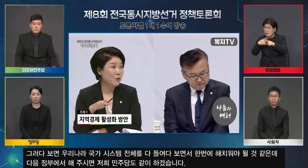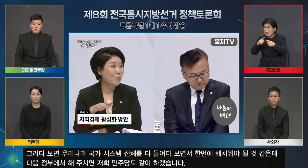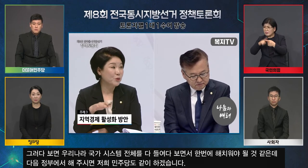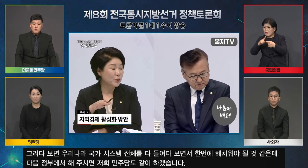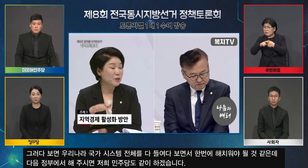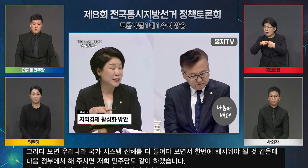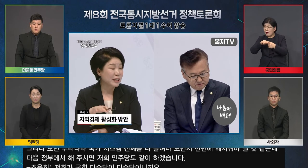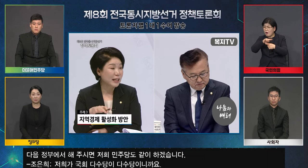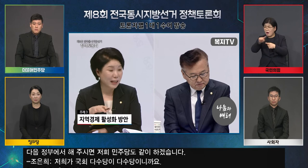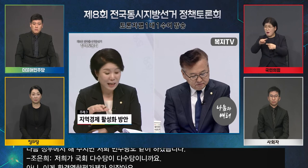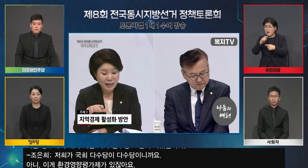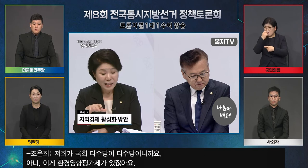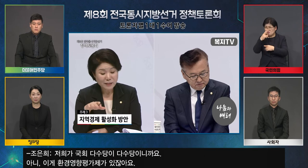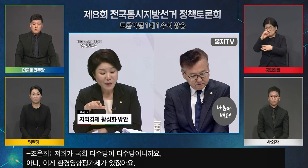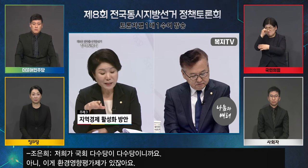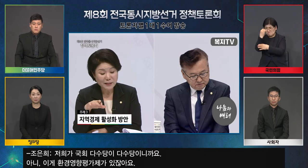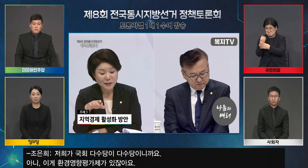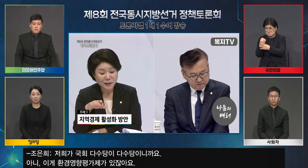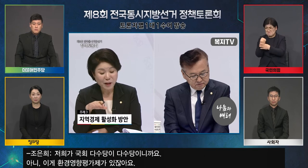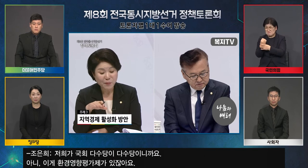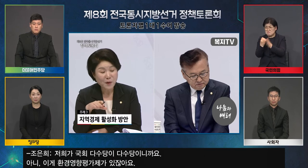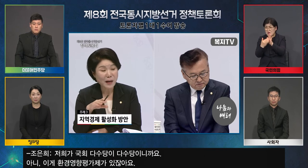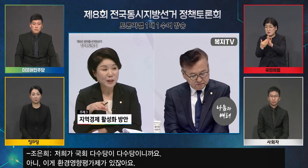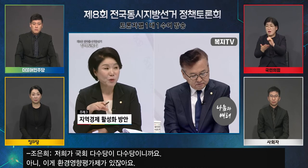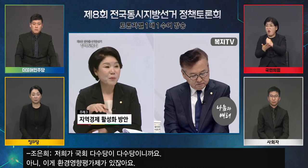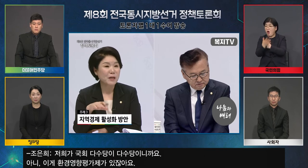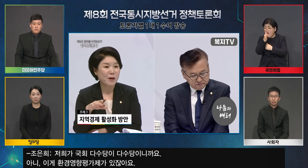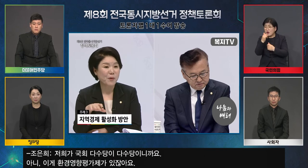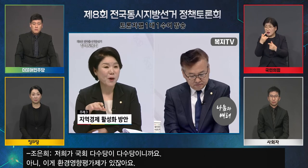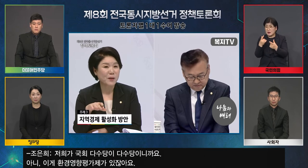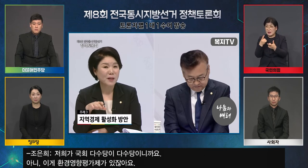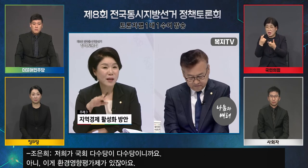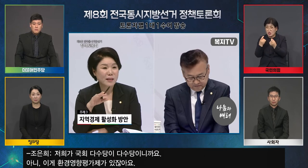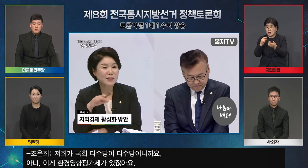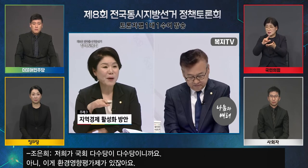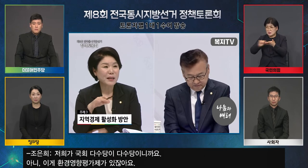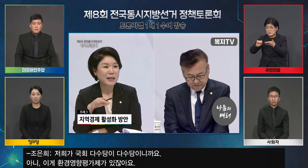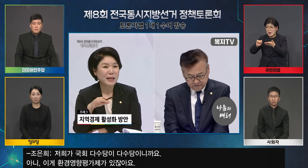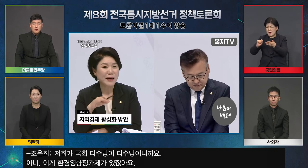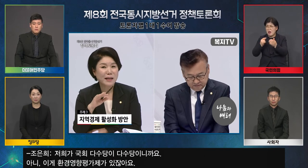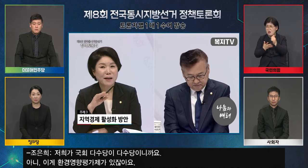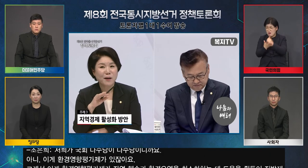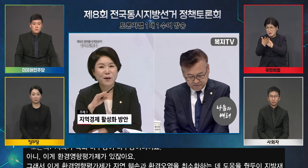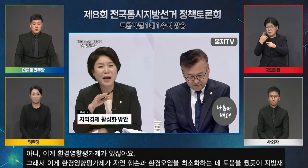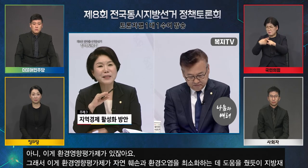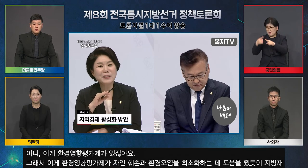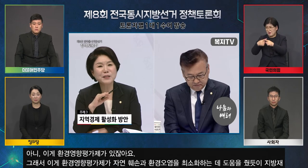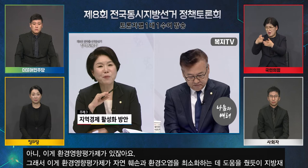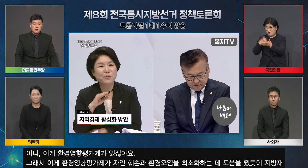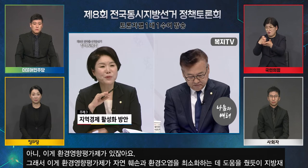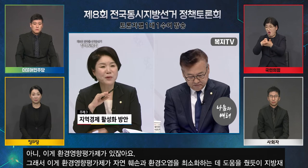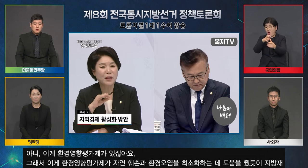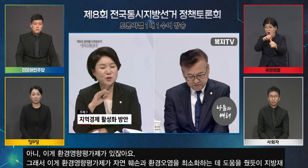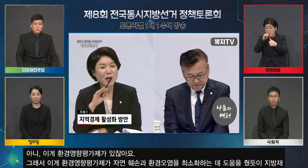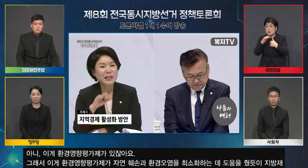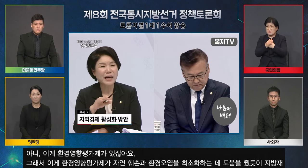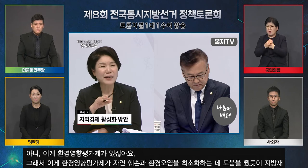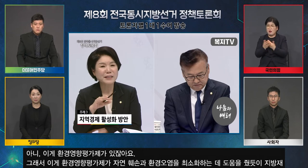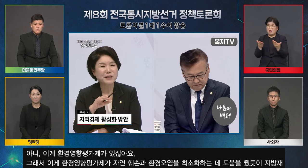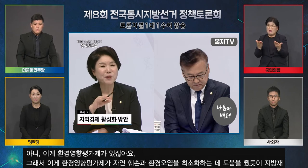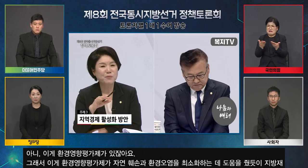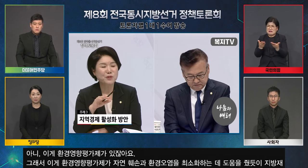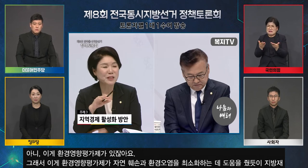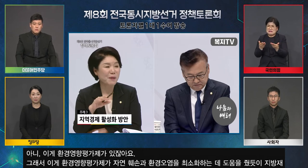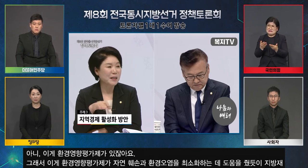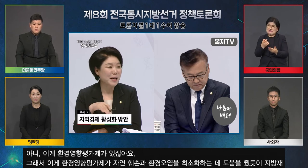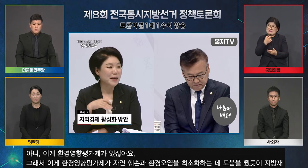최소화하는 데 도움을 줬듯이 지방재정영향평가를 도입을 하면 지방이 하기 싫은 업무를, 중앙이